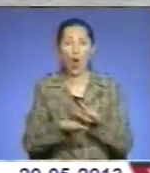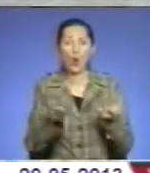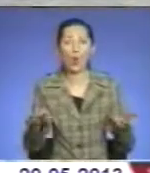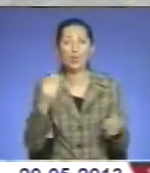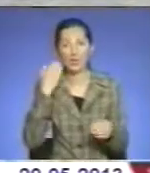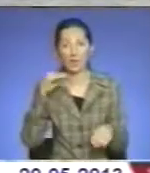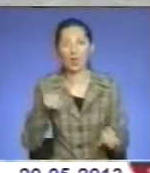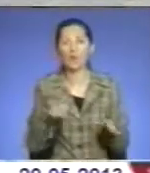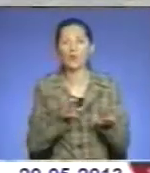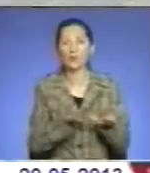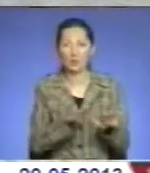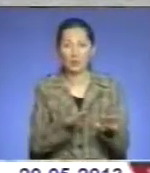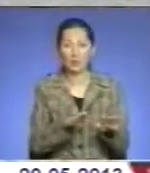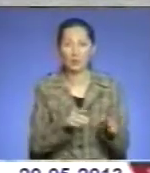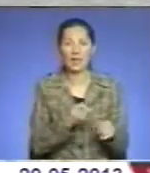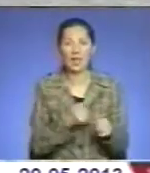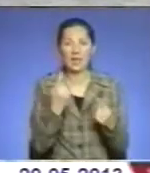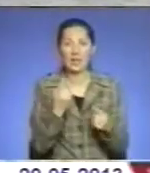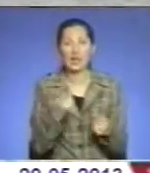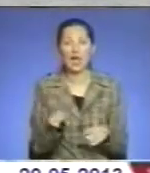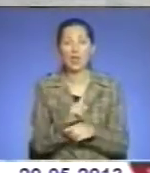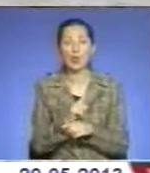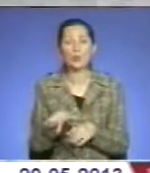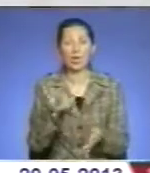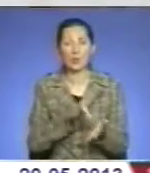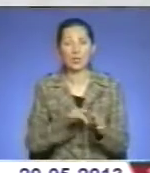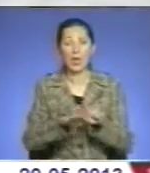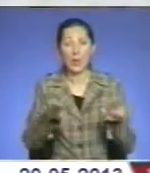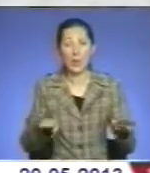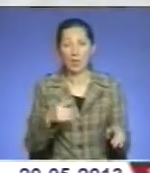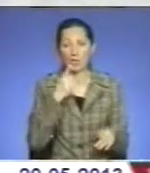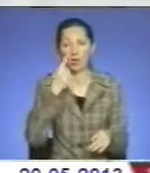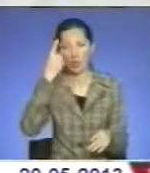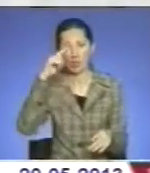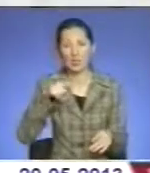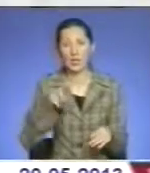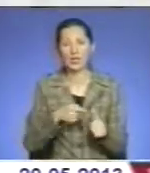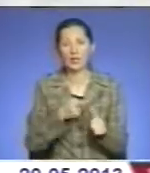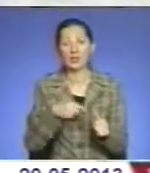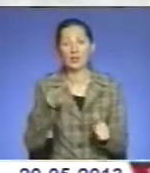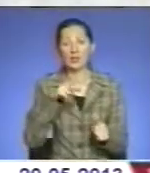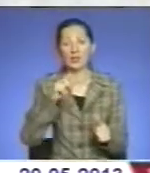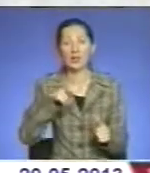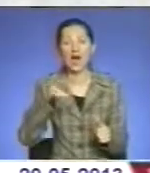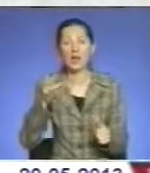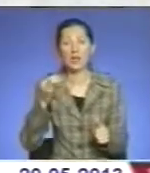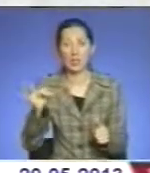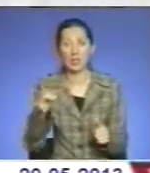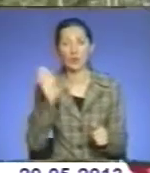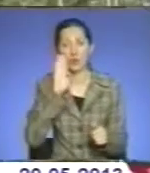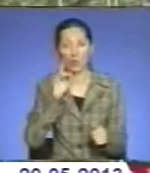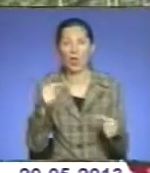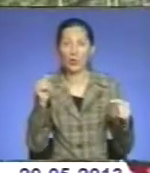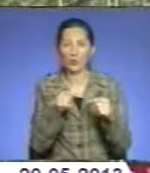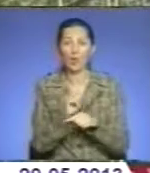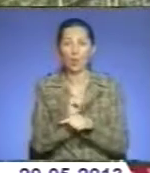відведеному місці. Єдине таке – Тернопільський міський пляж, більше відомий як Дальній. Вода там відповідає нормативним вимогам. Торік у піску